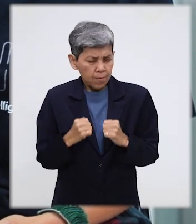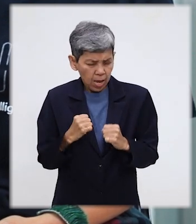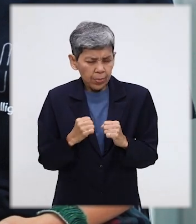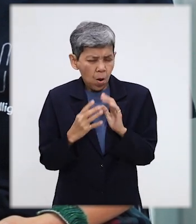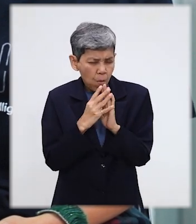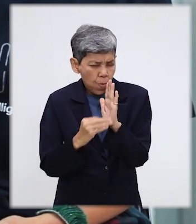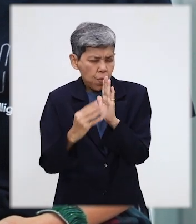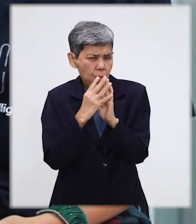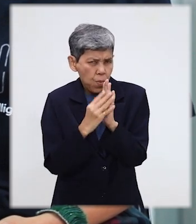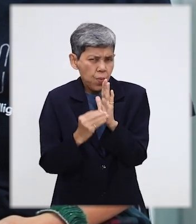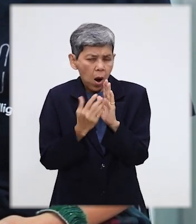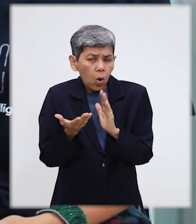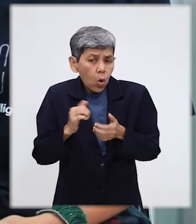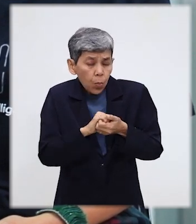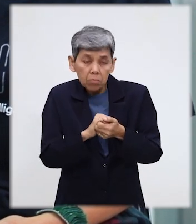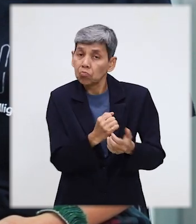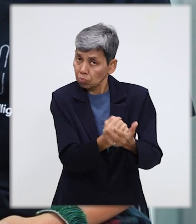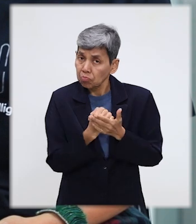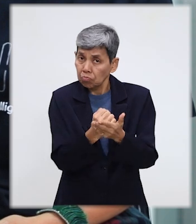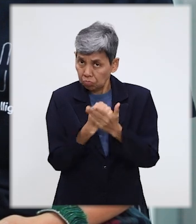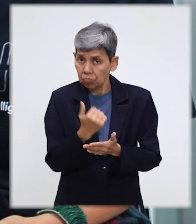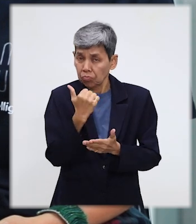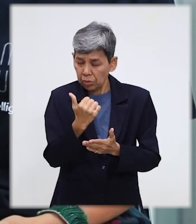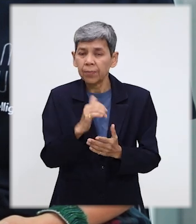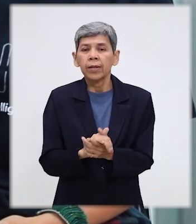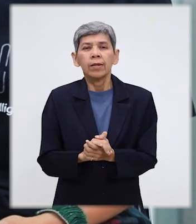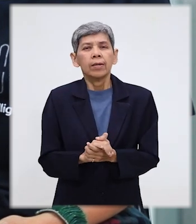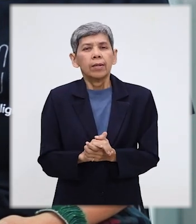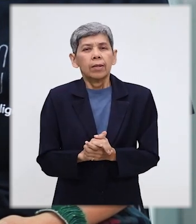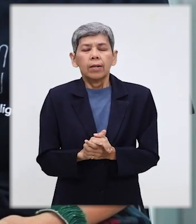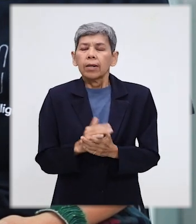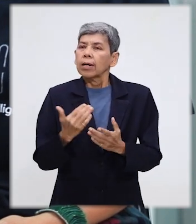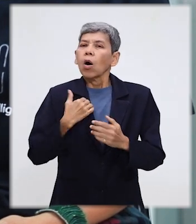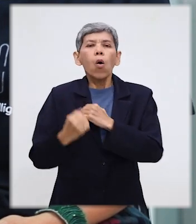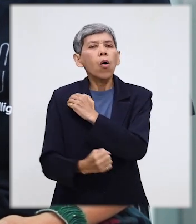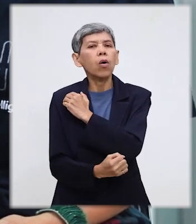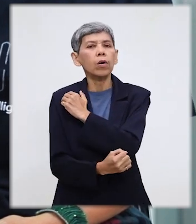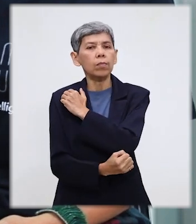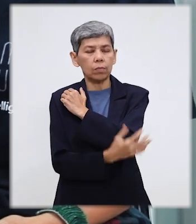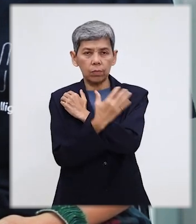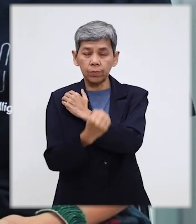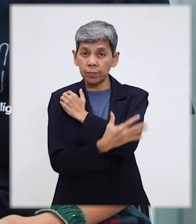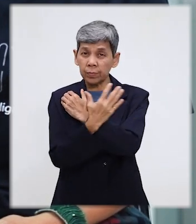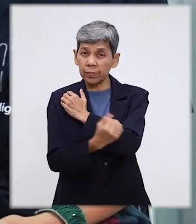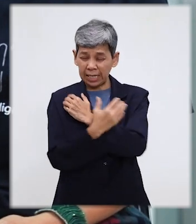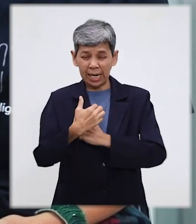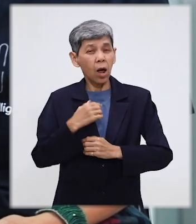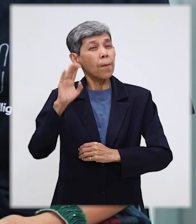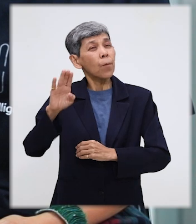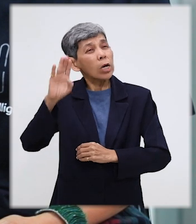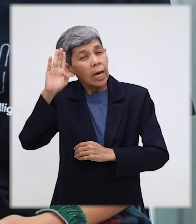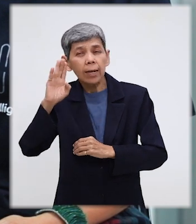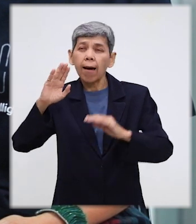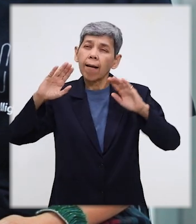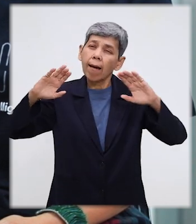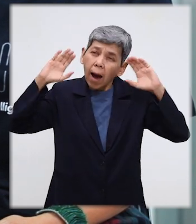ะคะพอขอความร่วมมืออะไรก็ให้ความร่วมมือเต็มที่ค่ะแล้วก็อาจจะเป็นในเรื่องของโอกาสที่อาจจะบริษัทหรือหน่ว